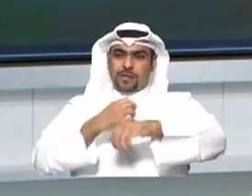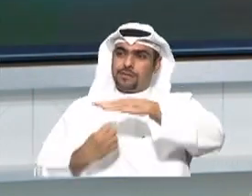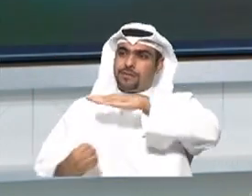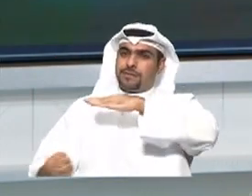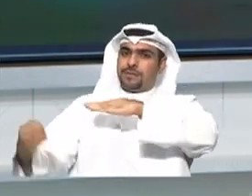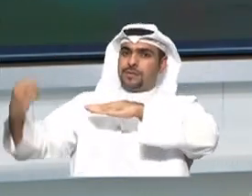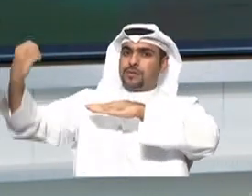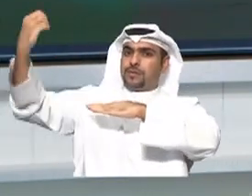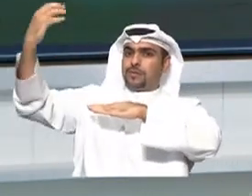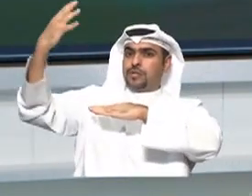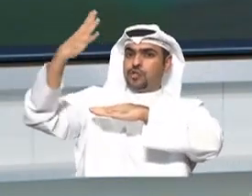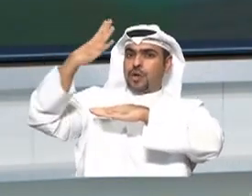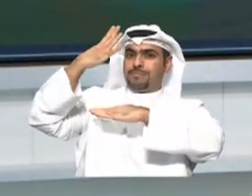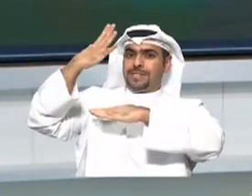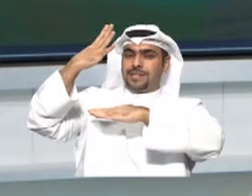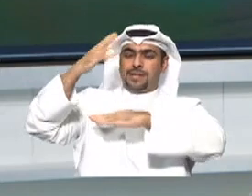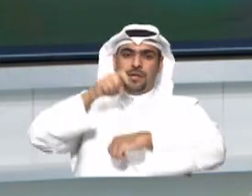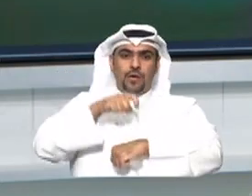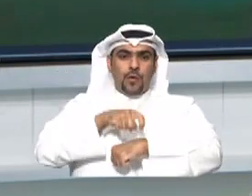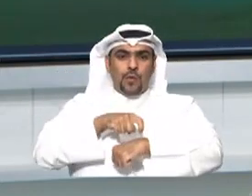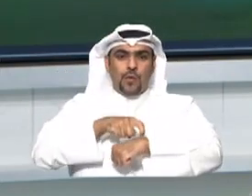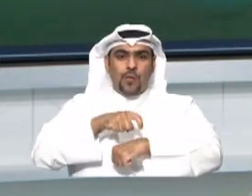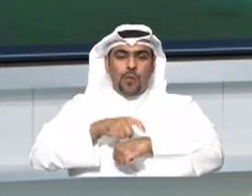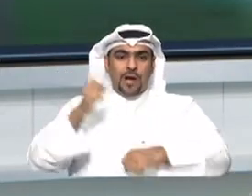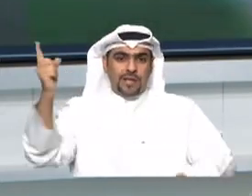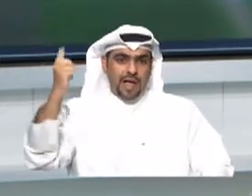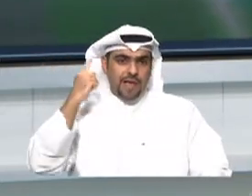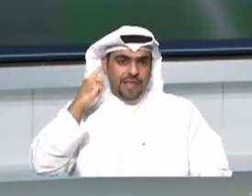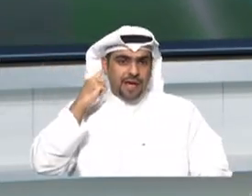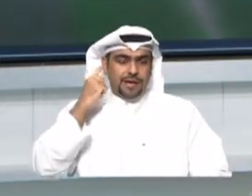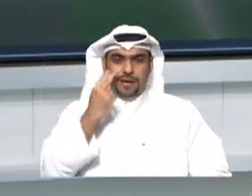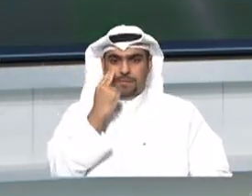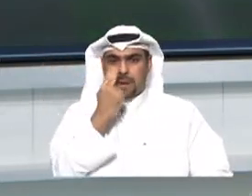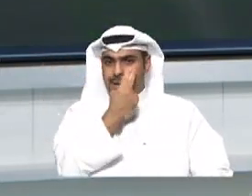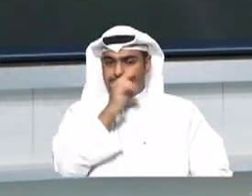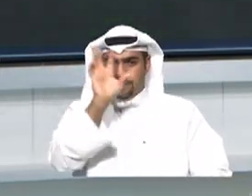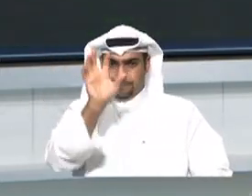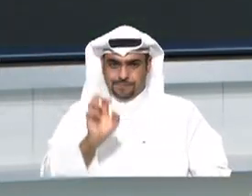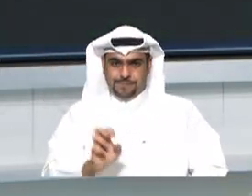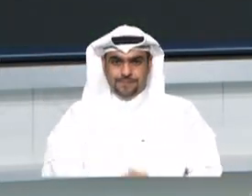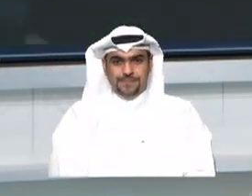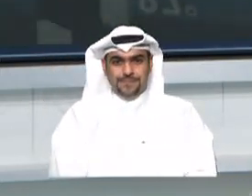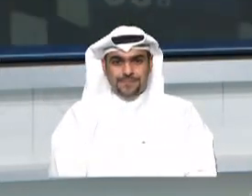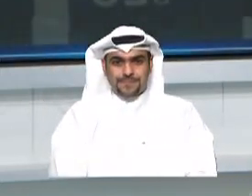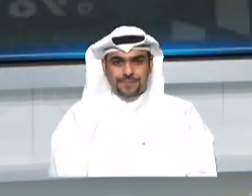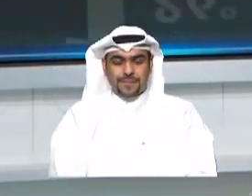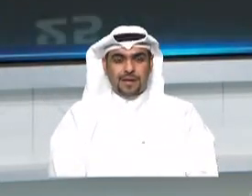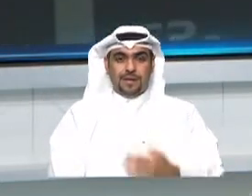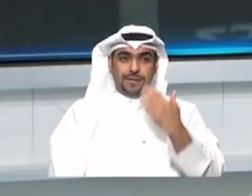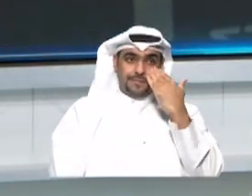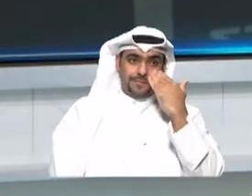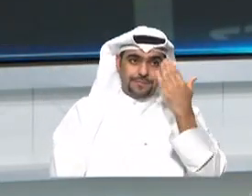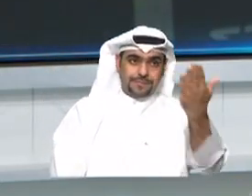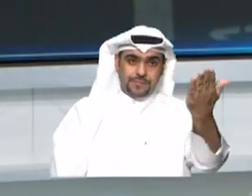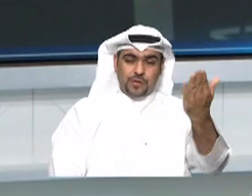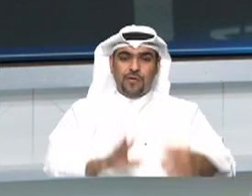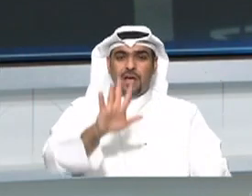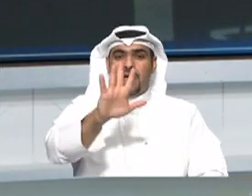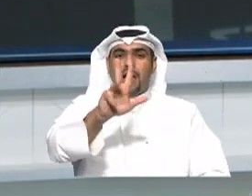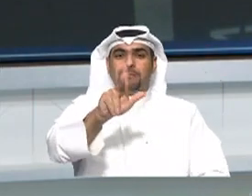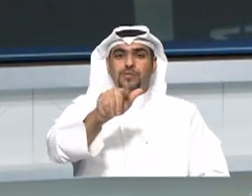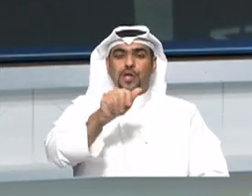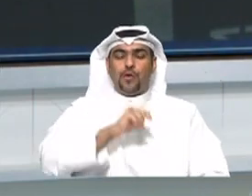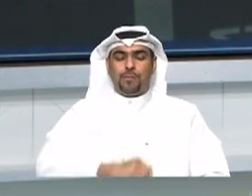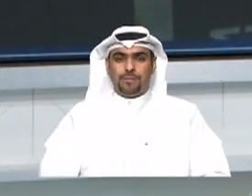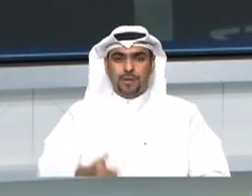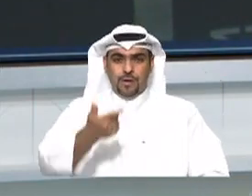الشمس في الساعة 6:11، أما غروب الشمس في الساعة 4:53. الطقس المتوقع في مدينة الكويت خلال 5 أيام القادمة